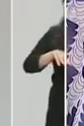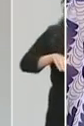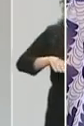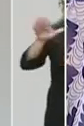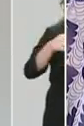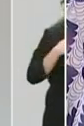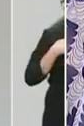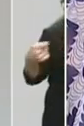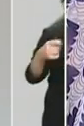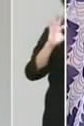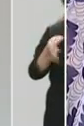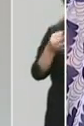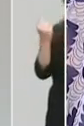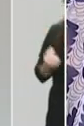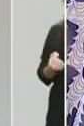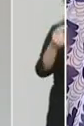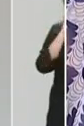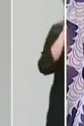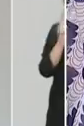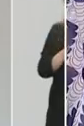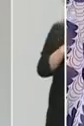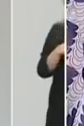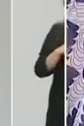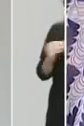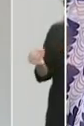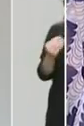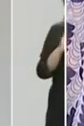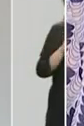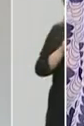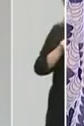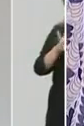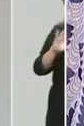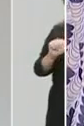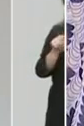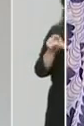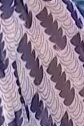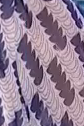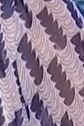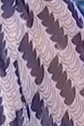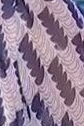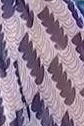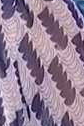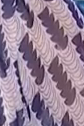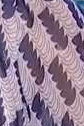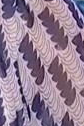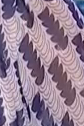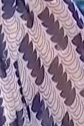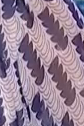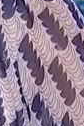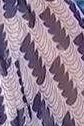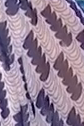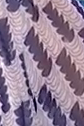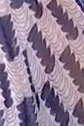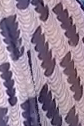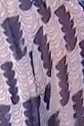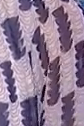c'est sur l'école. Hein. L'école, avec le protocole sanitaire allégé, ça paraît contre-intuitif, mais seulement eh bien, avec les